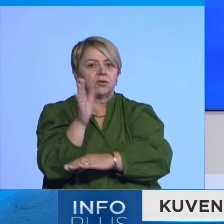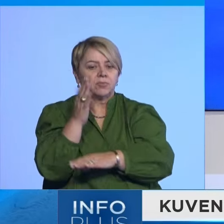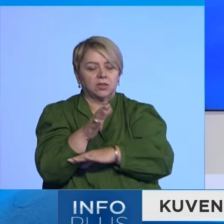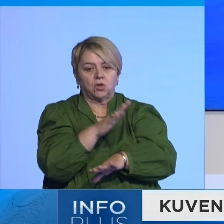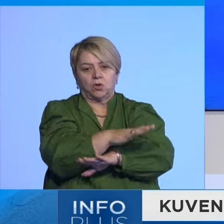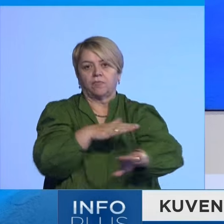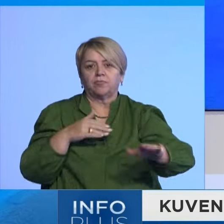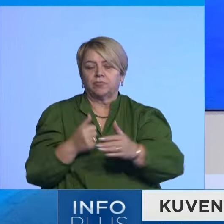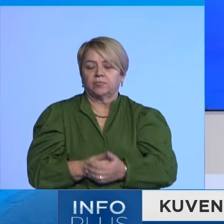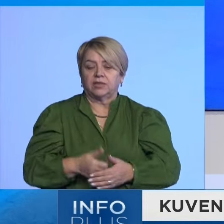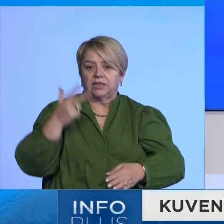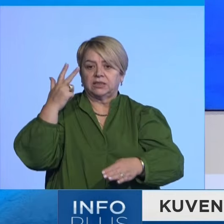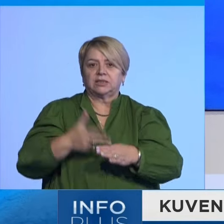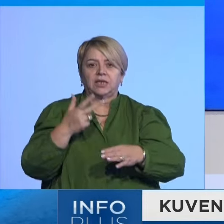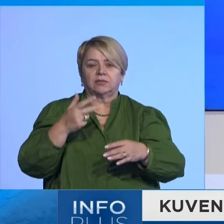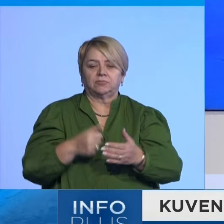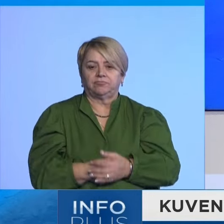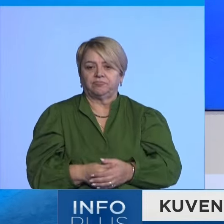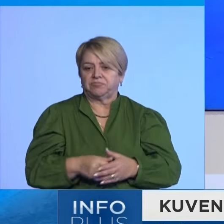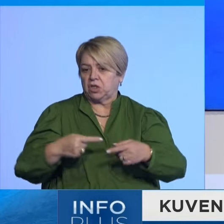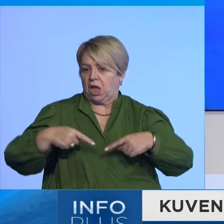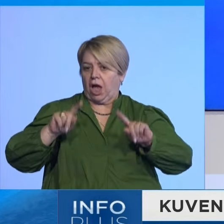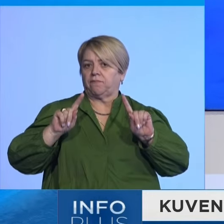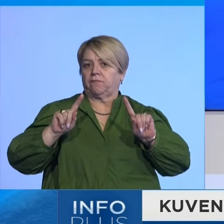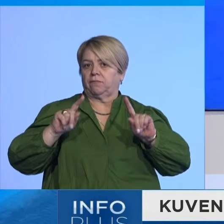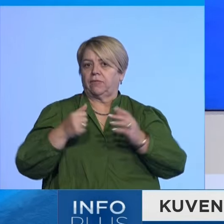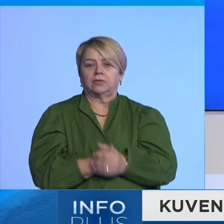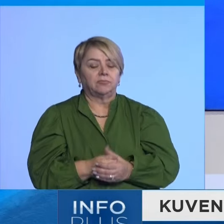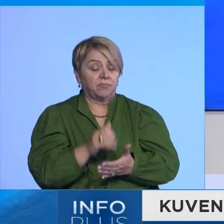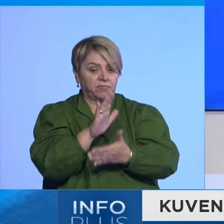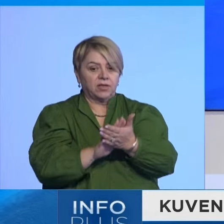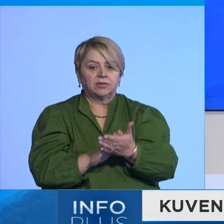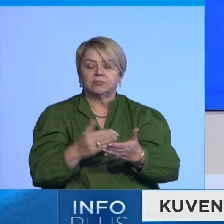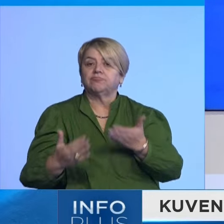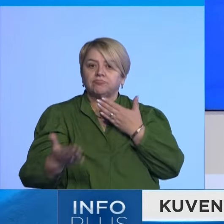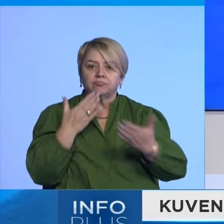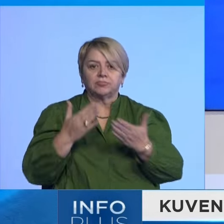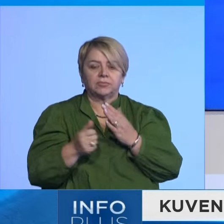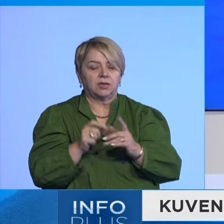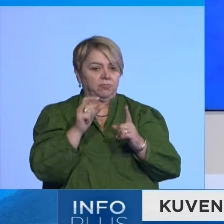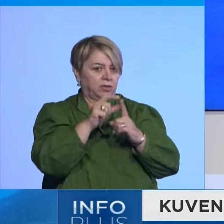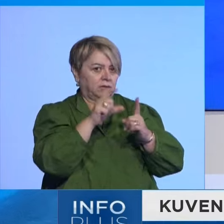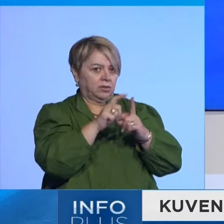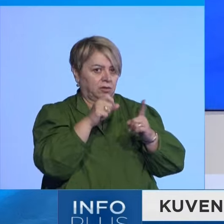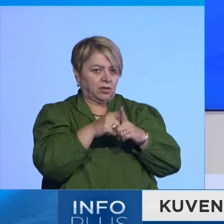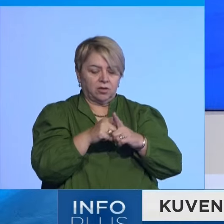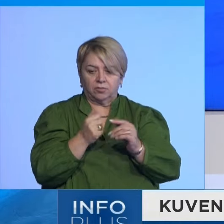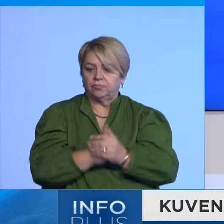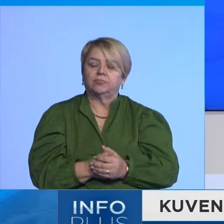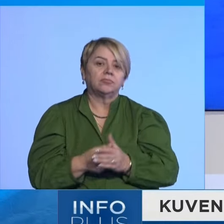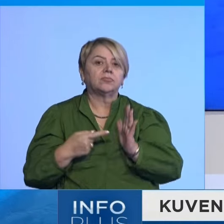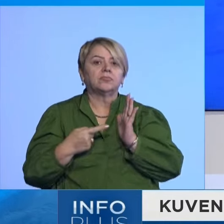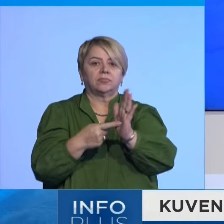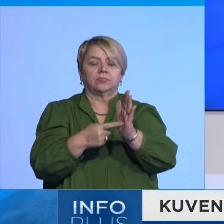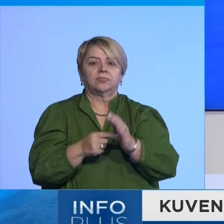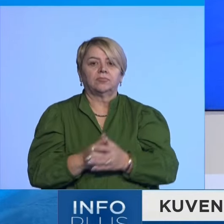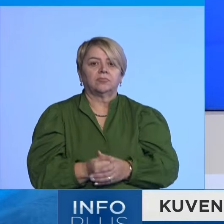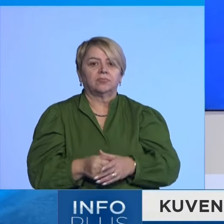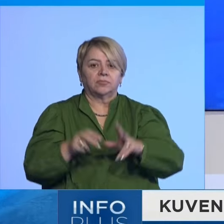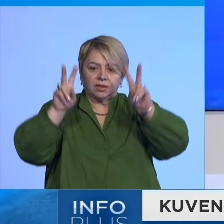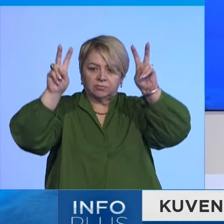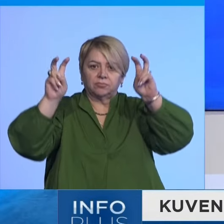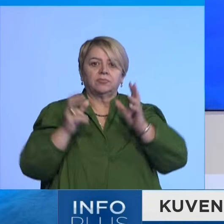kuvendit e treta brenda në më pak se një javë. Në fillim të seancës, Partia Demokratike e Kosovës me një aksion simbolik ka vendosur kapele